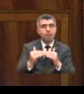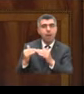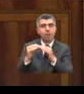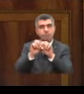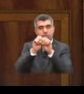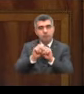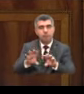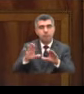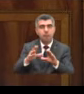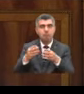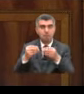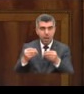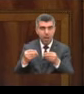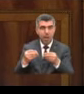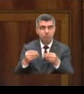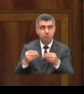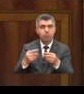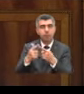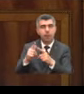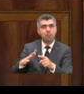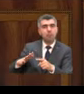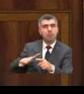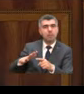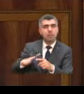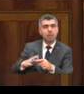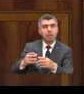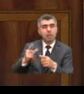وتوسيعها في مراكش ويعني مدن سياحيه كبرى،